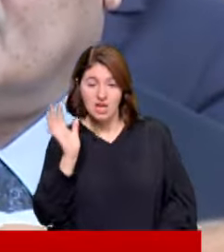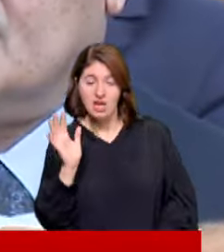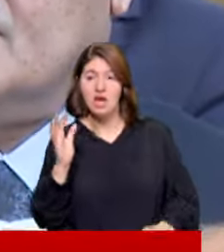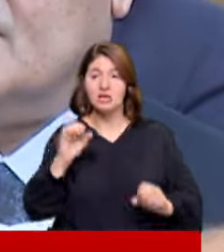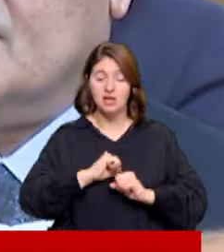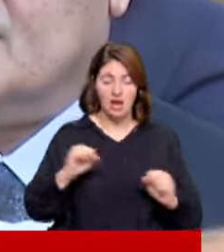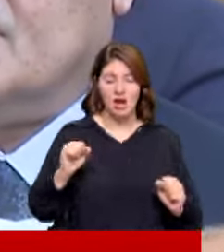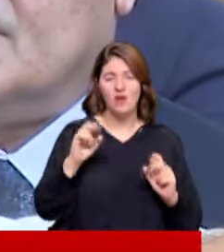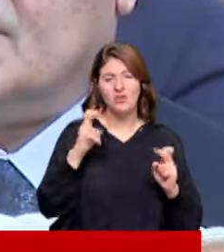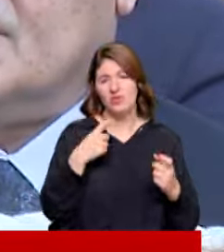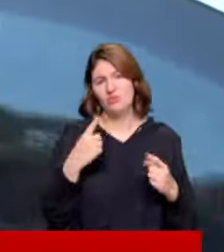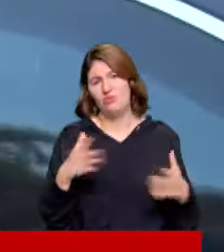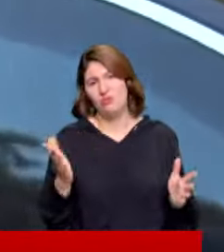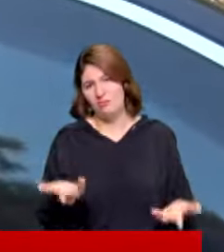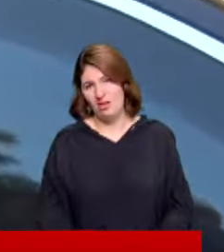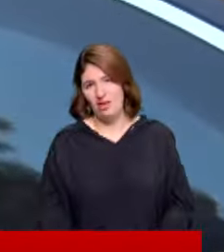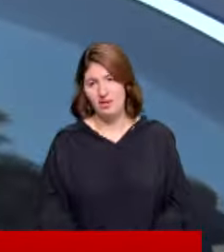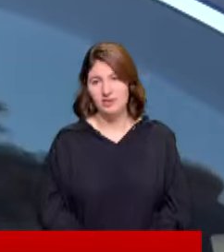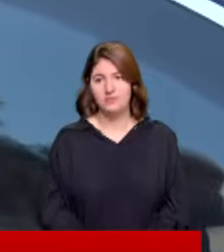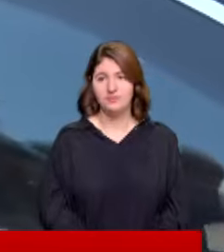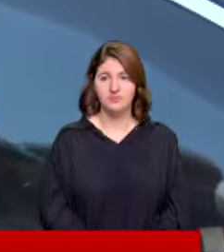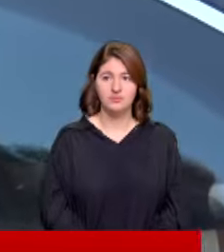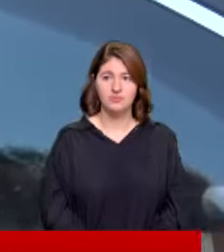çıktı meselesini konuşmuyorum bile.